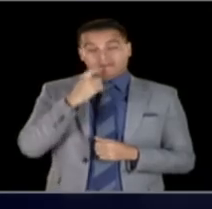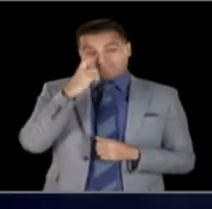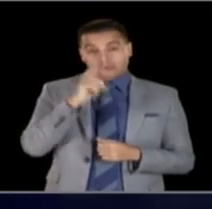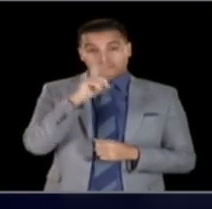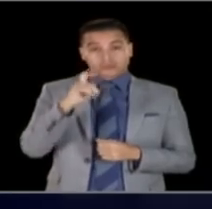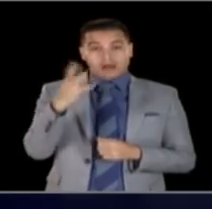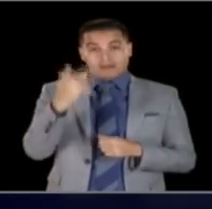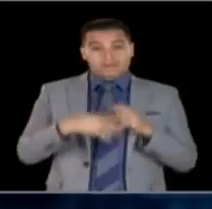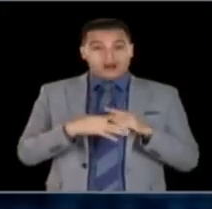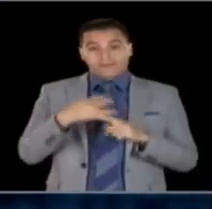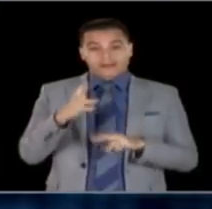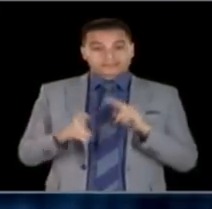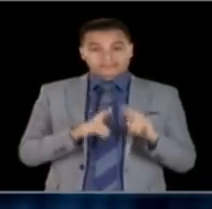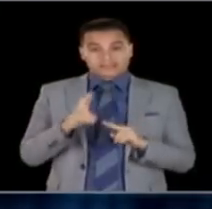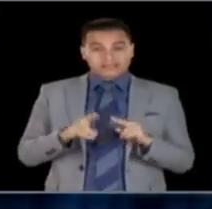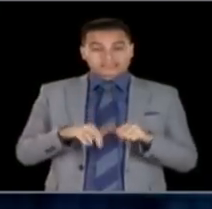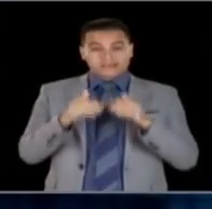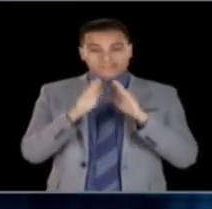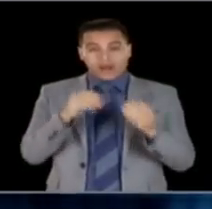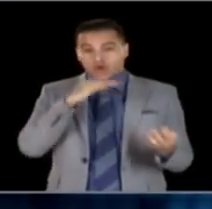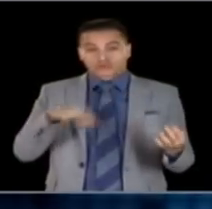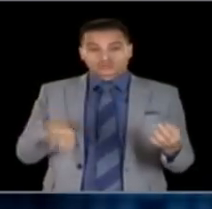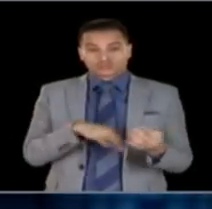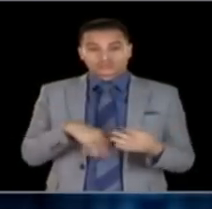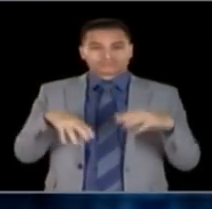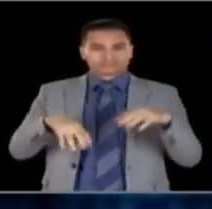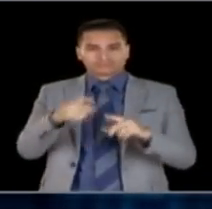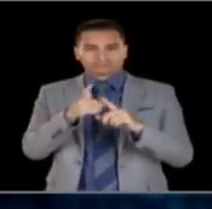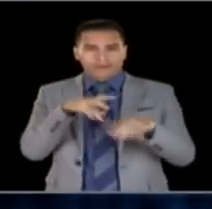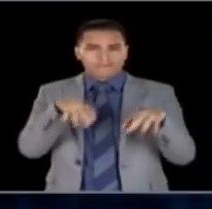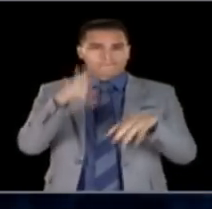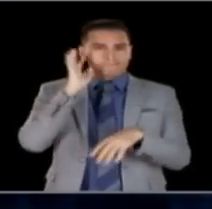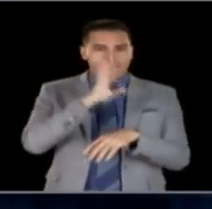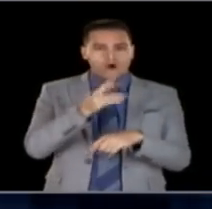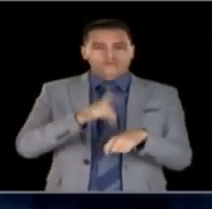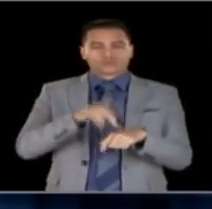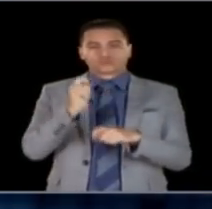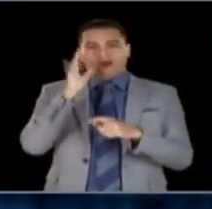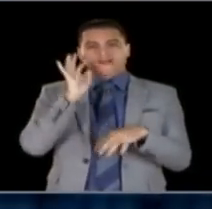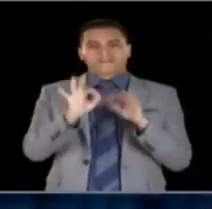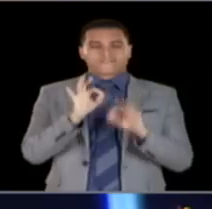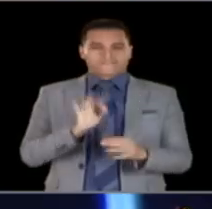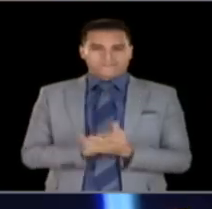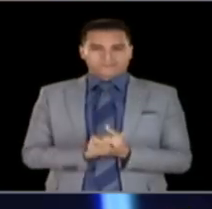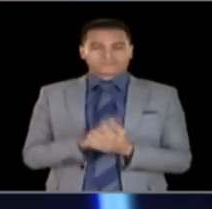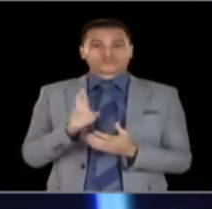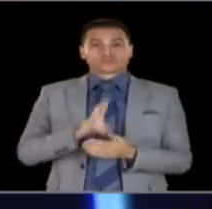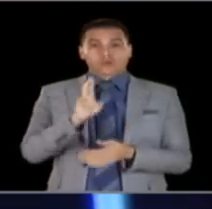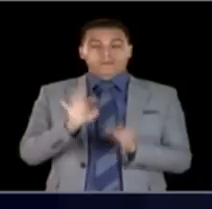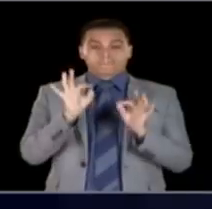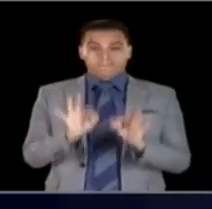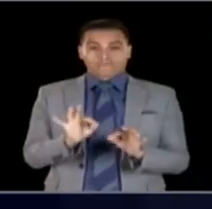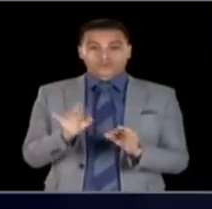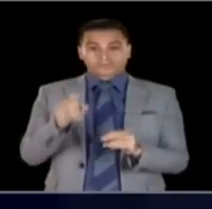فقرة الفنون أربع أسئلة: سينما ومسرح، أغاني وموسيقى، لوحات ومعالم، وسرعة البديل. مفروض دي